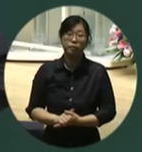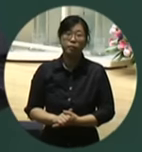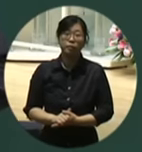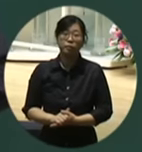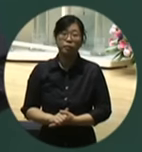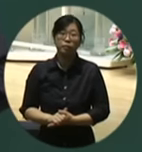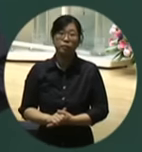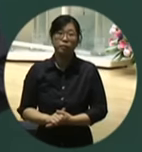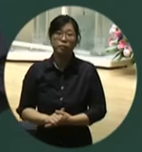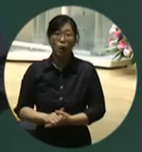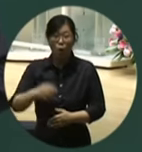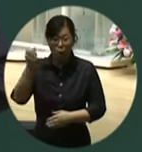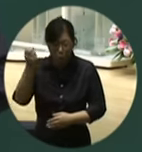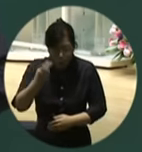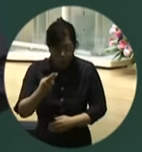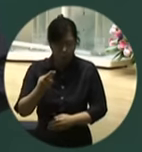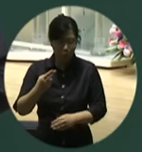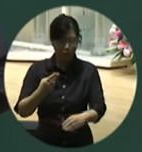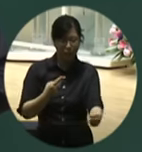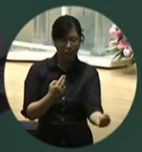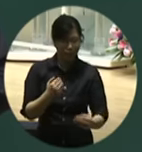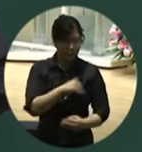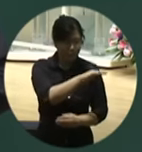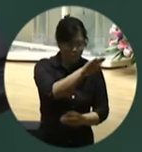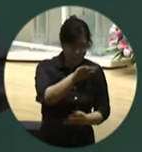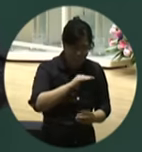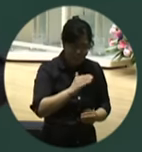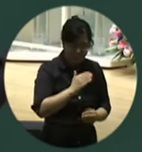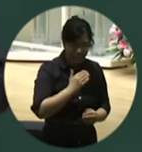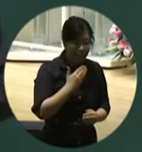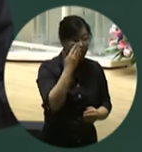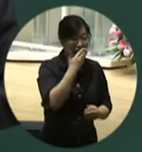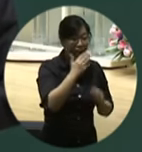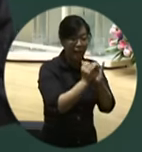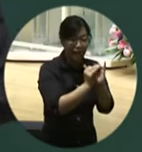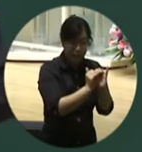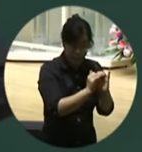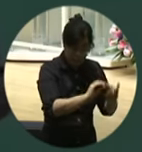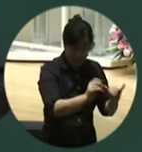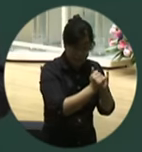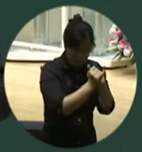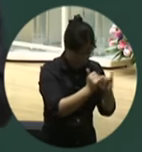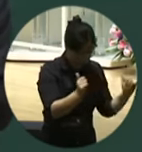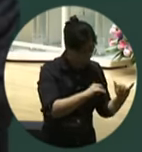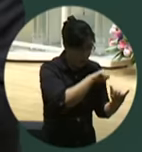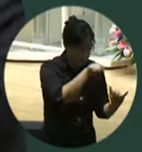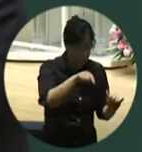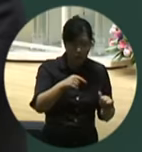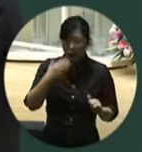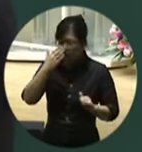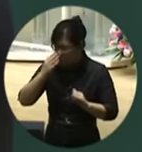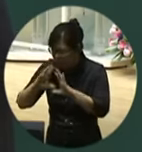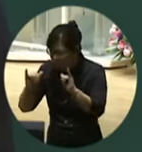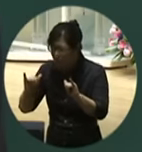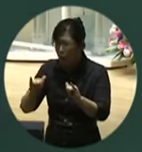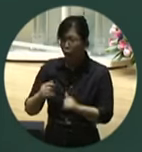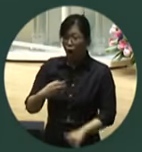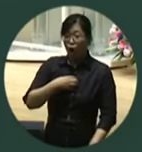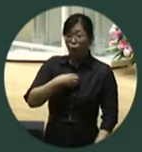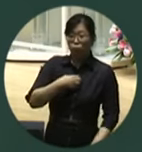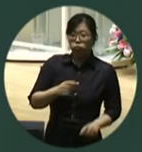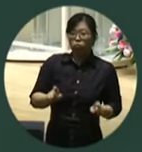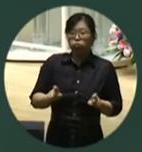said, 우리가 너희를 심히 두려워하고 이 땅 주민들이 다 너희 앞에 간담이 녹는다. And a great fear